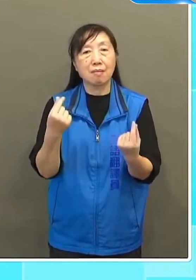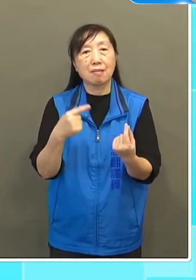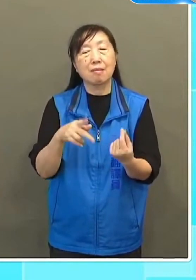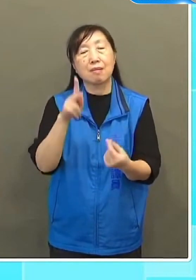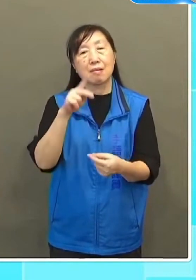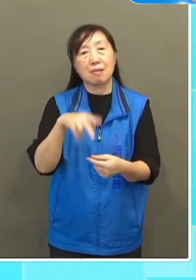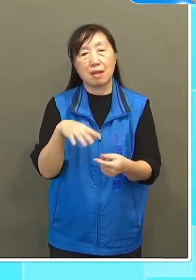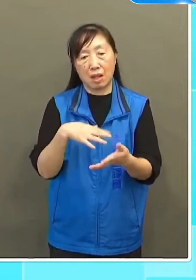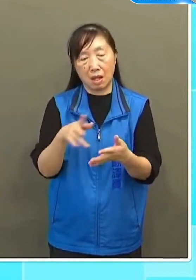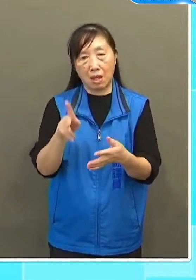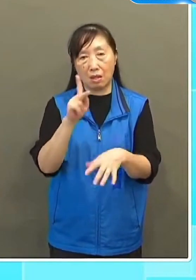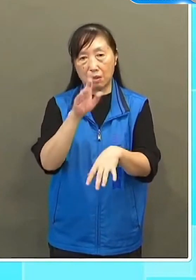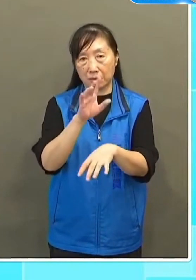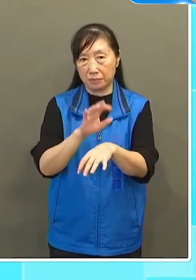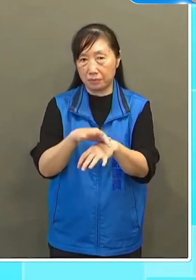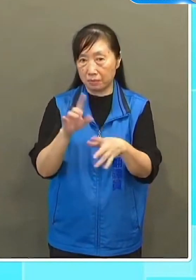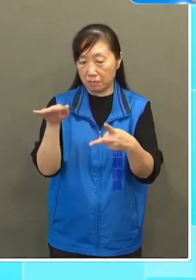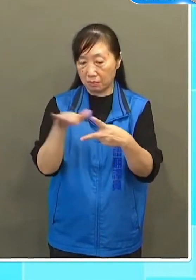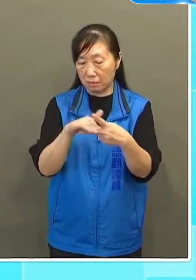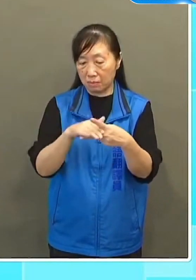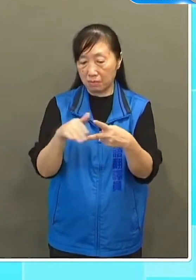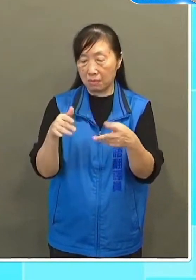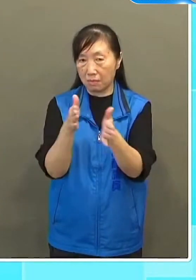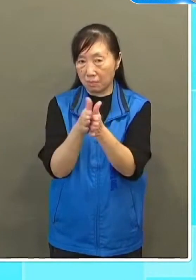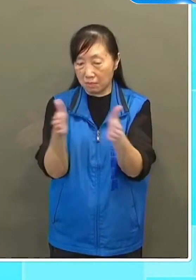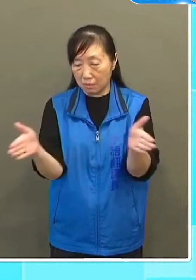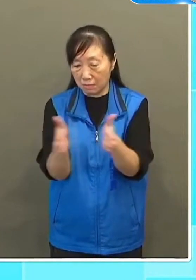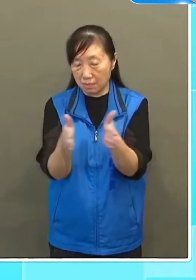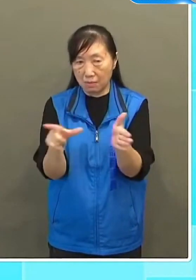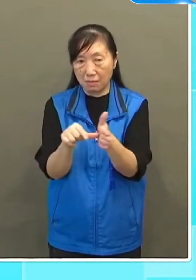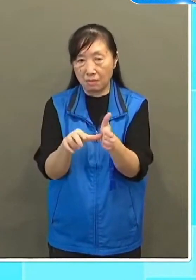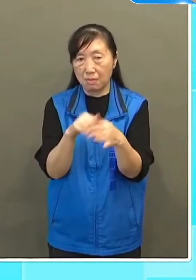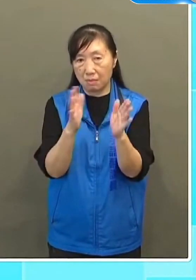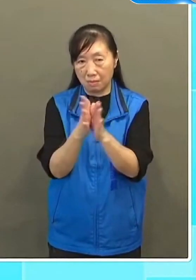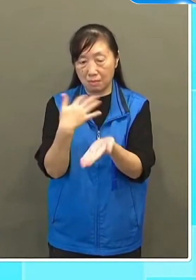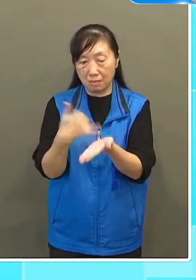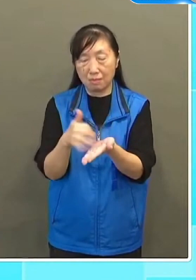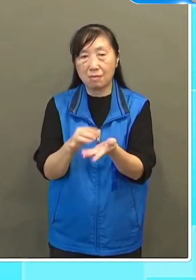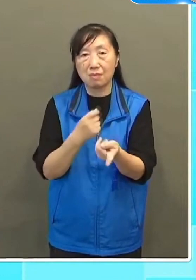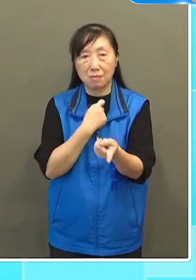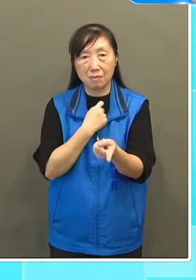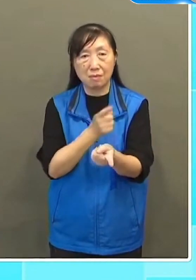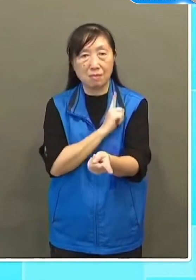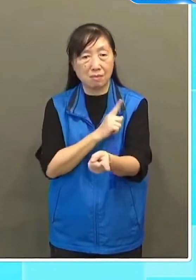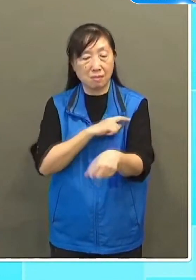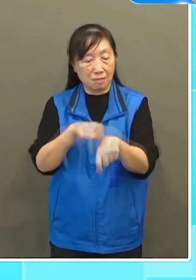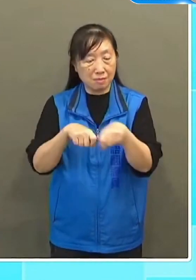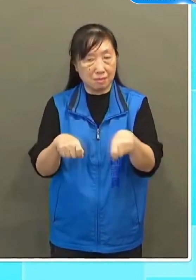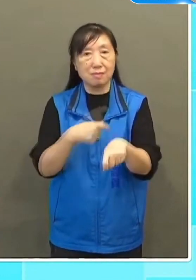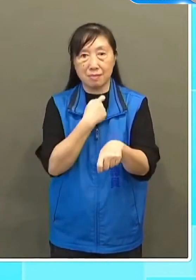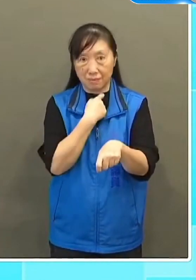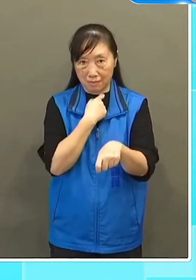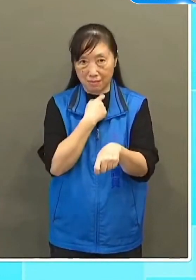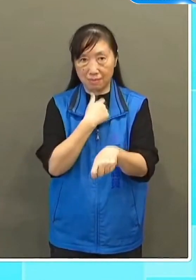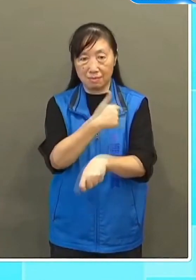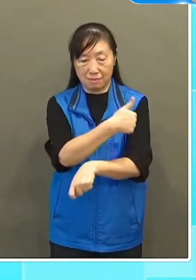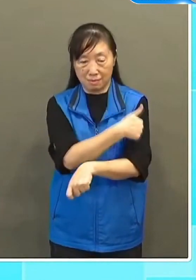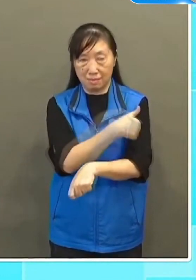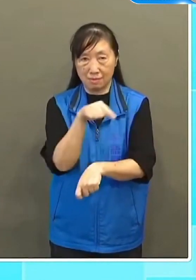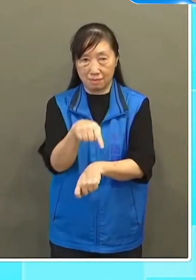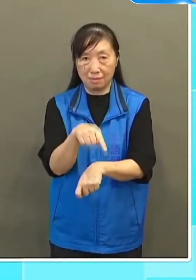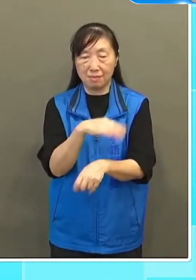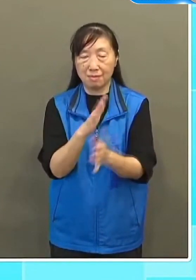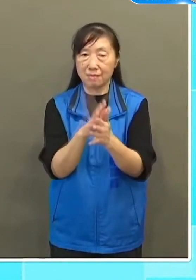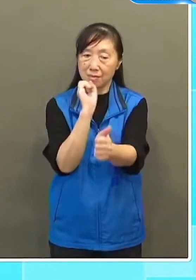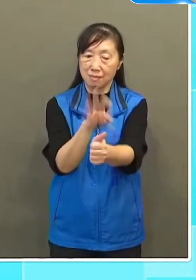因为它跟第一剂的距离时间应该是多少，我想我们的政府一定要有全盘的擘画。那疫苗的注射，市长不断的强